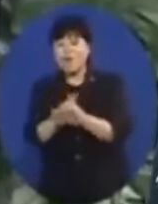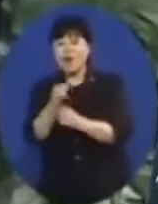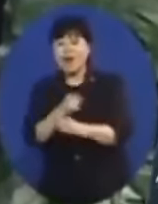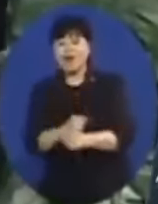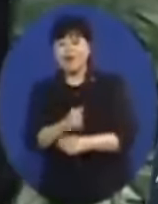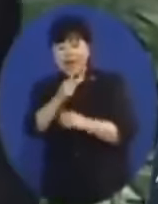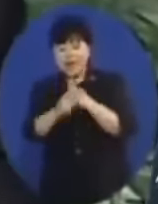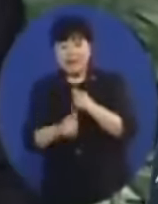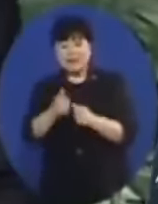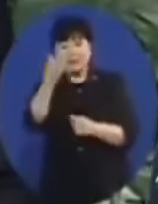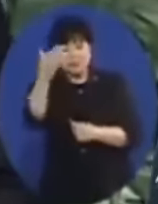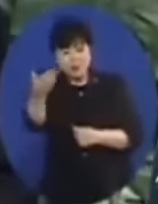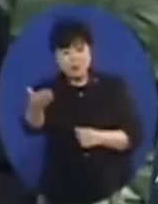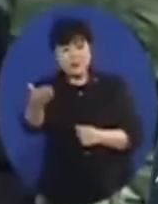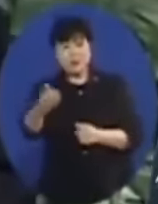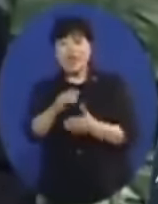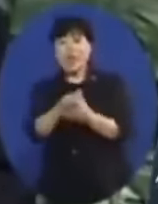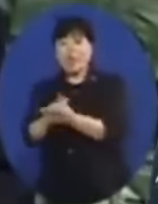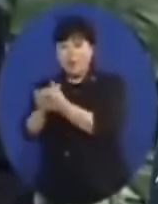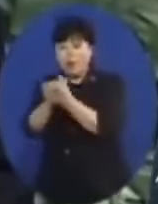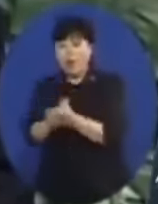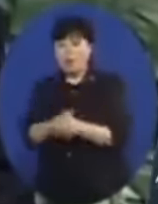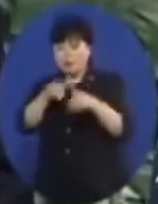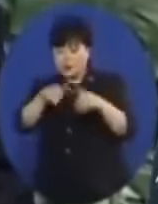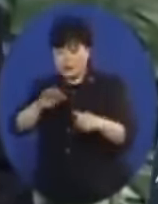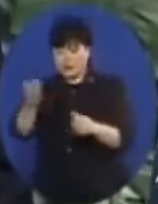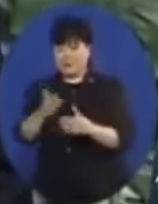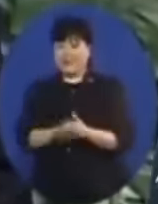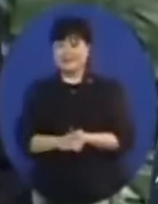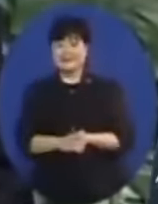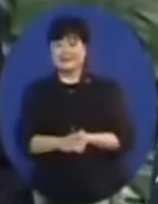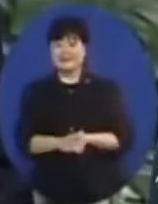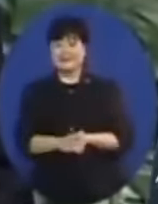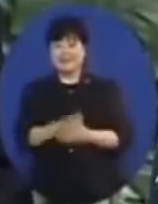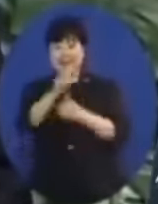다음 하나님은 여러분에게 화목의 사신이 되게 만드는 것입니다.